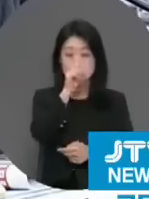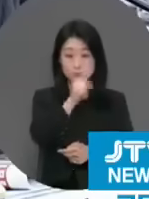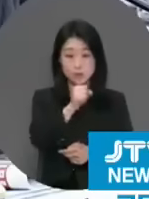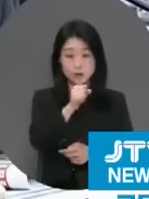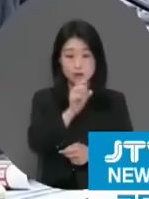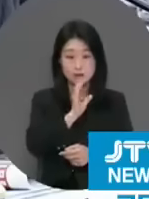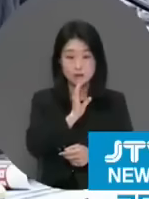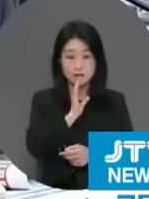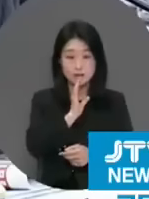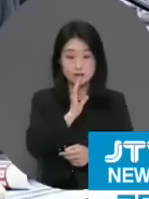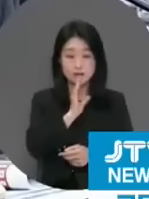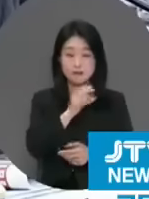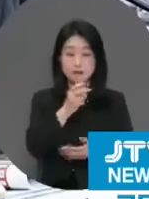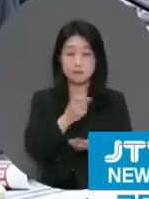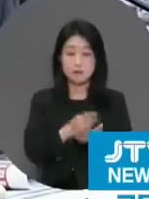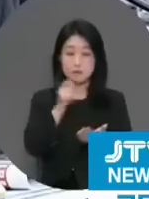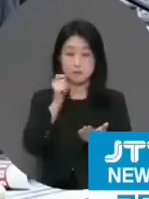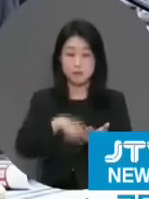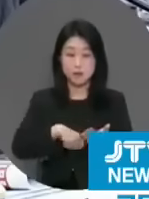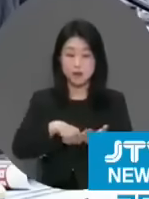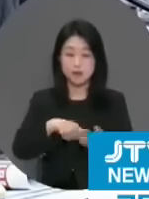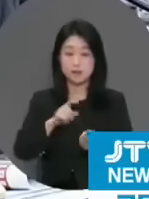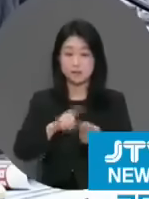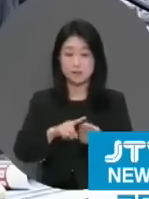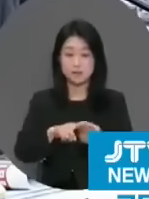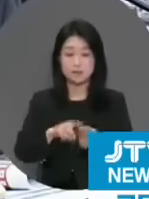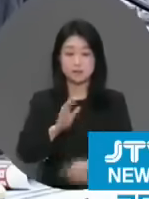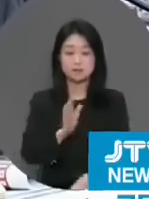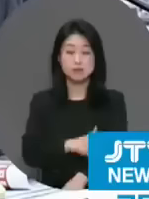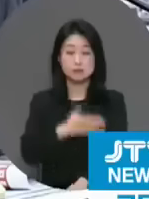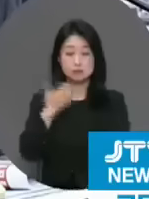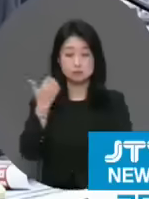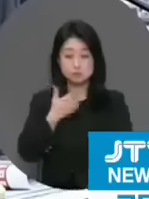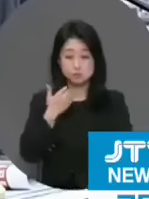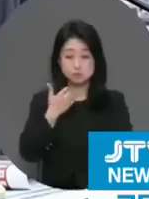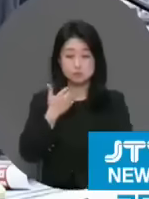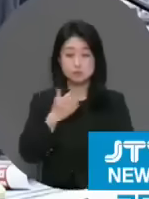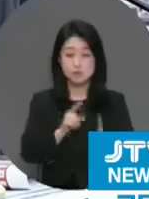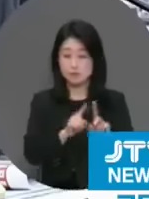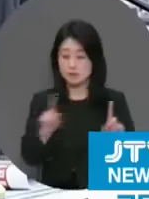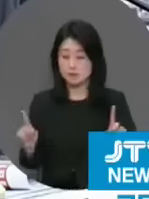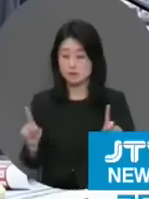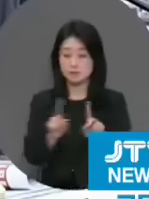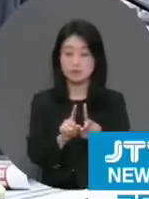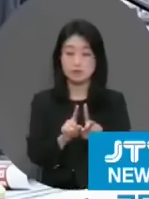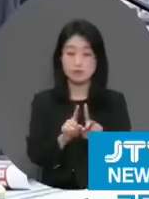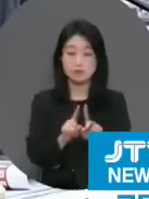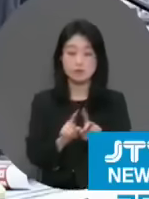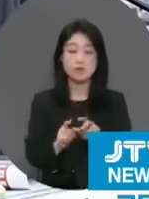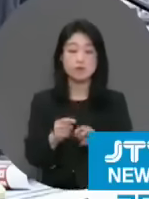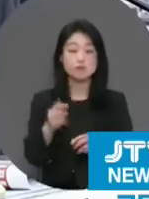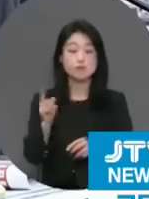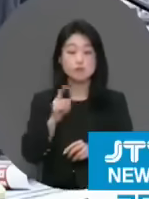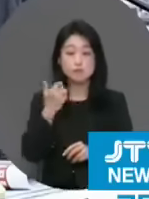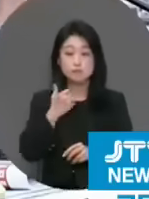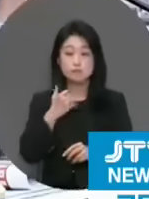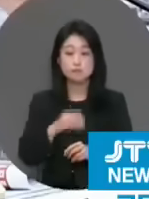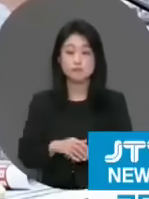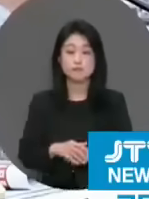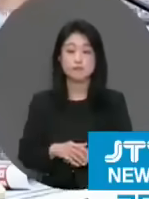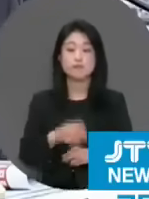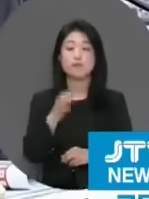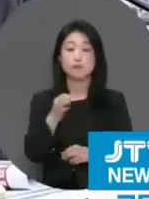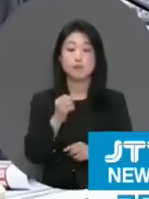국회가 있나요? 뭐 책임이라기보다도 타격은 아니, 그 책임 KBS가 주체가 누구냐는 거예요? KBS가 징수 책임이 아니,